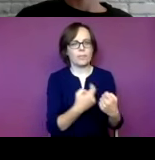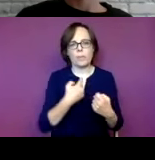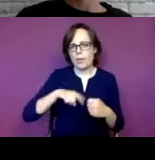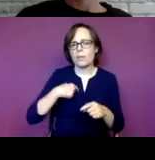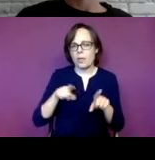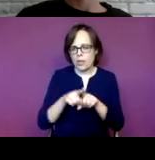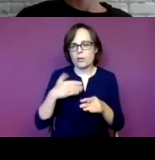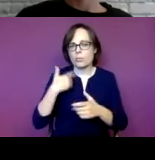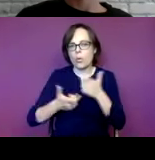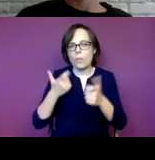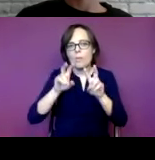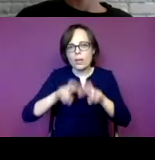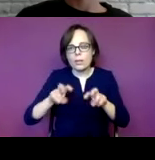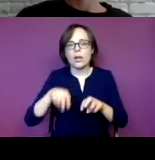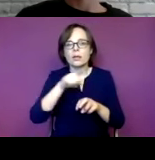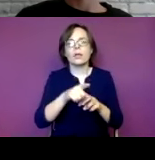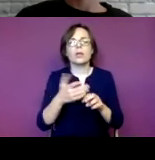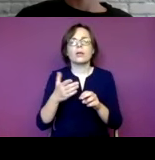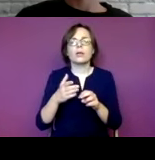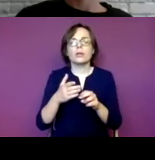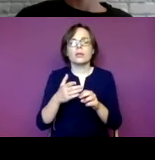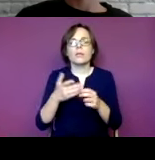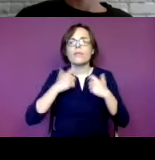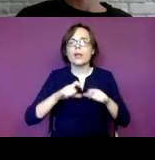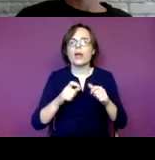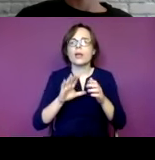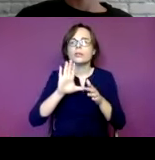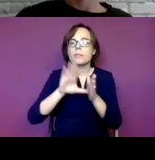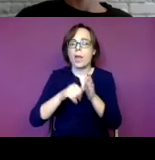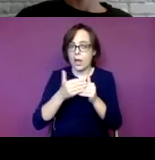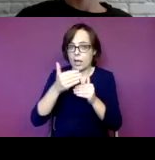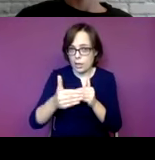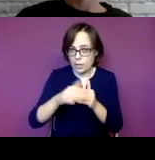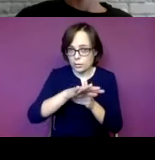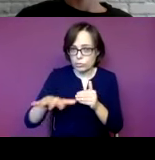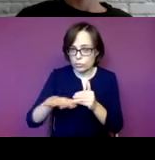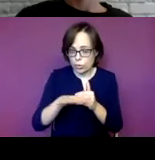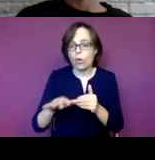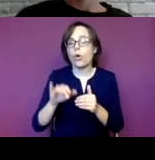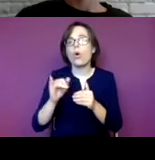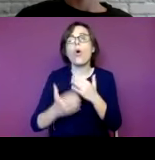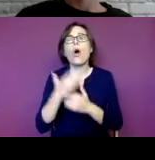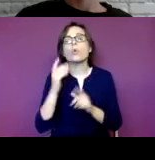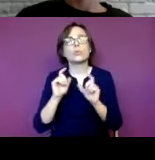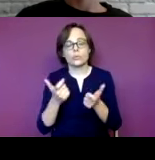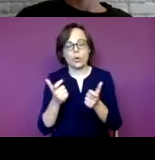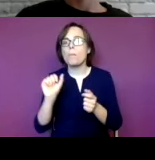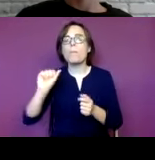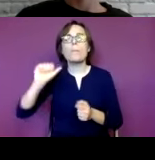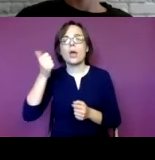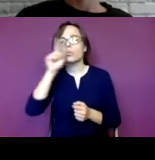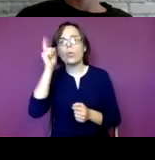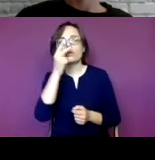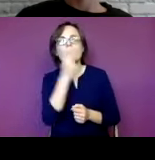wsiami podmiejskimi czy innymi, no, wynikało, że pierwszym takim elementem, na który ludzie patrzą, to są takie